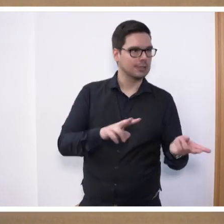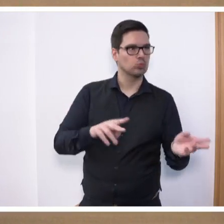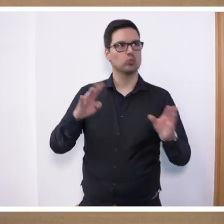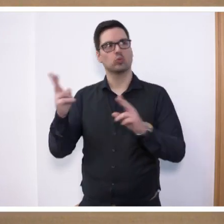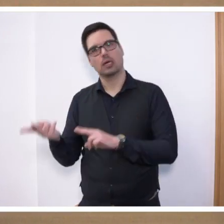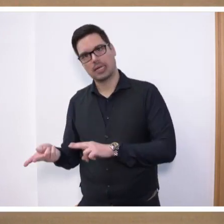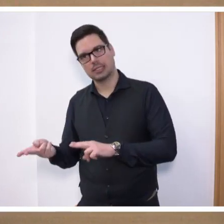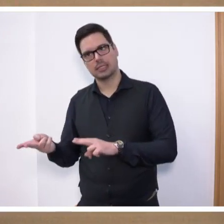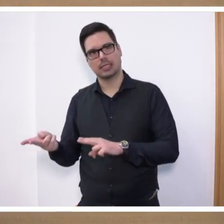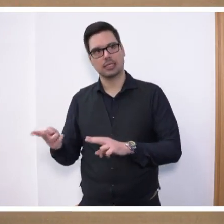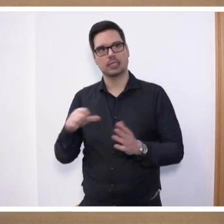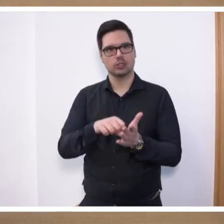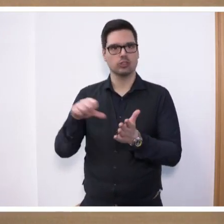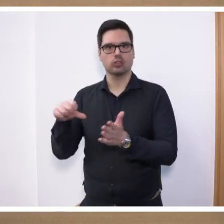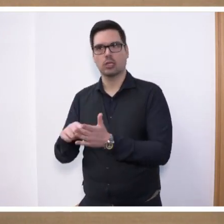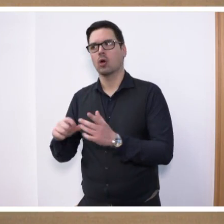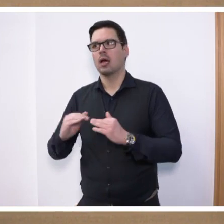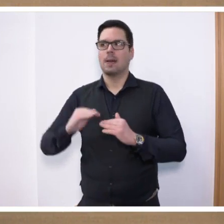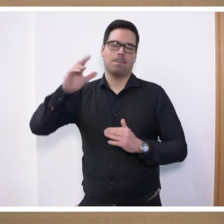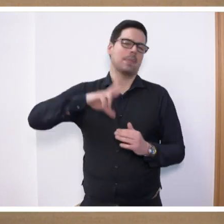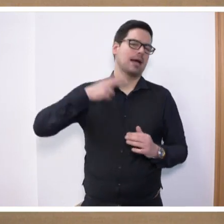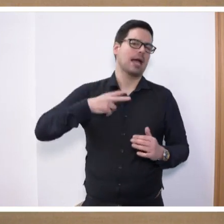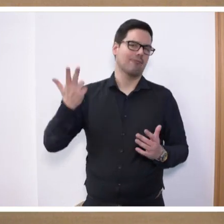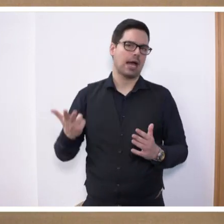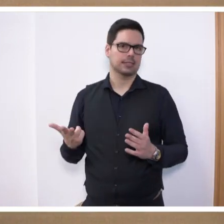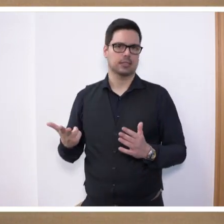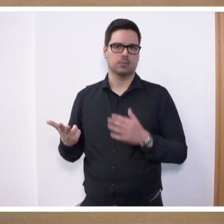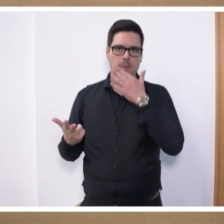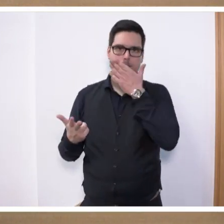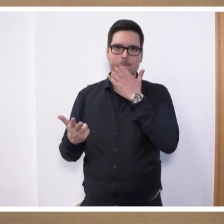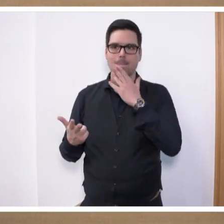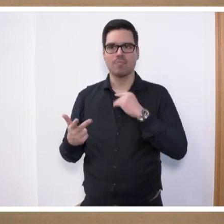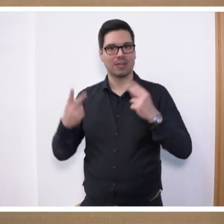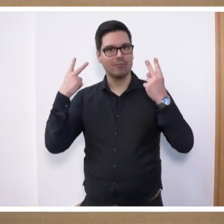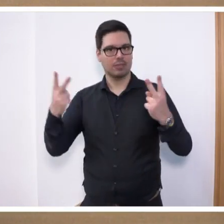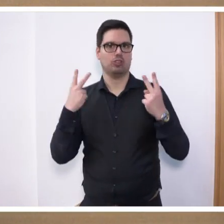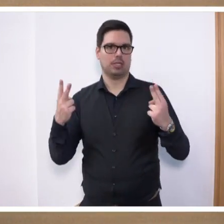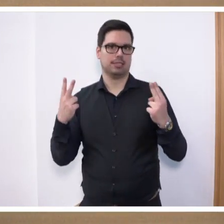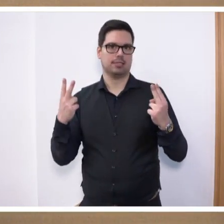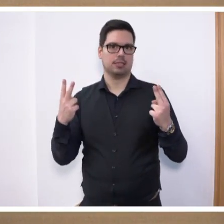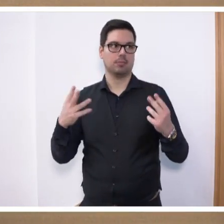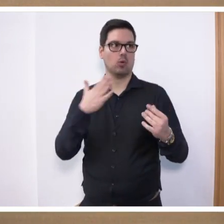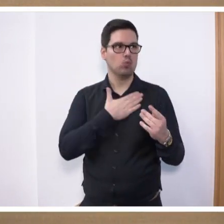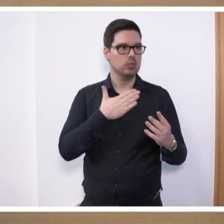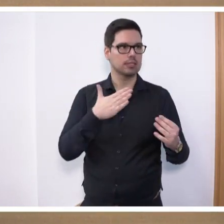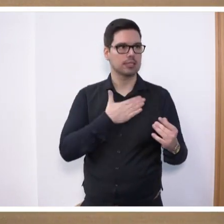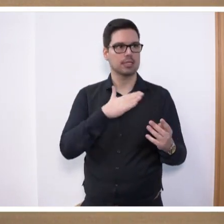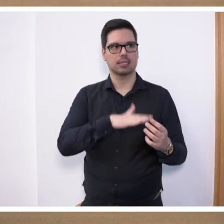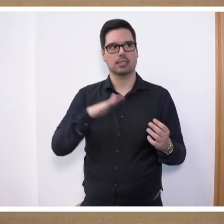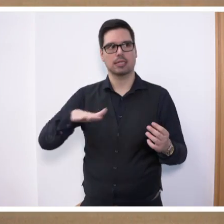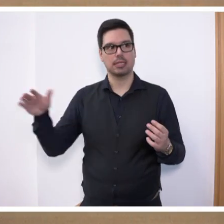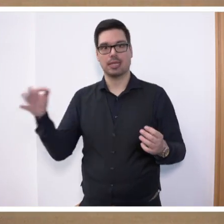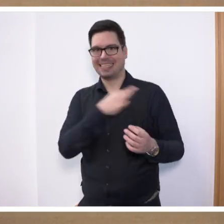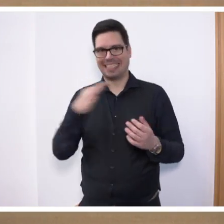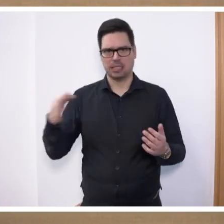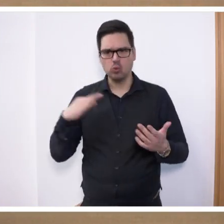Stelle noch etwas mehr erwarten würde. Das Wichtigste bei unseren Kindern ist ihre